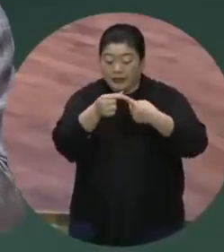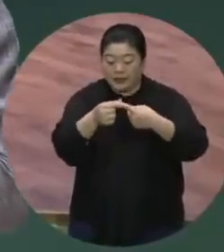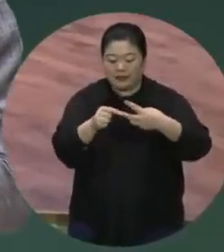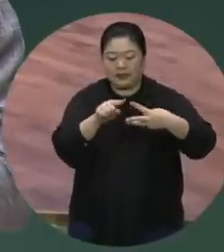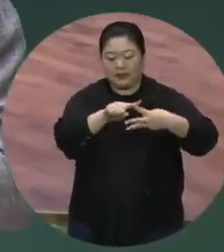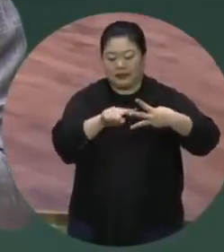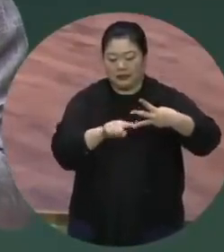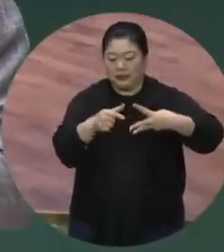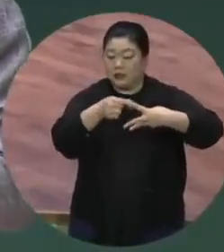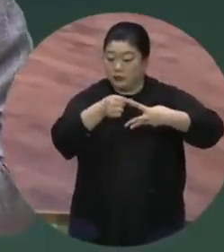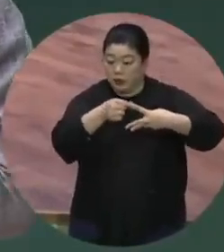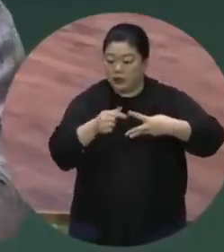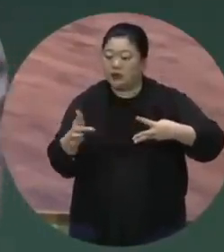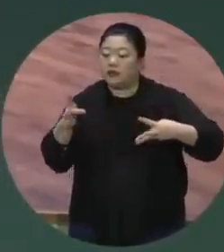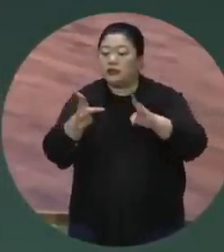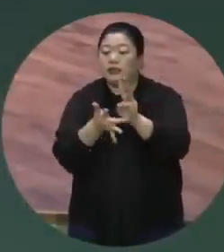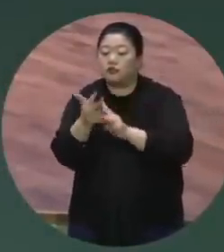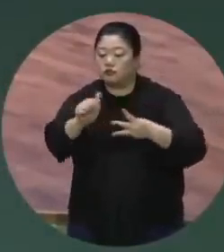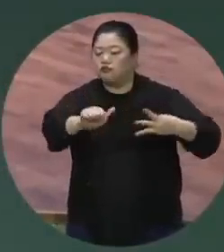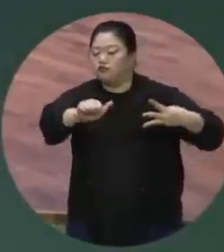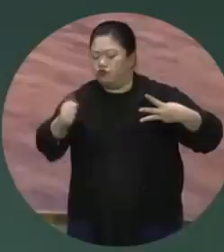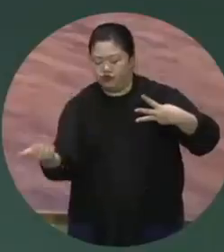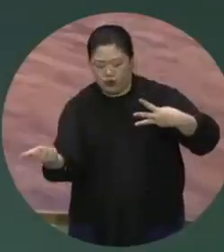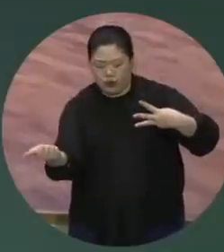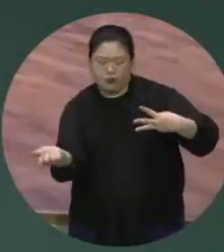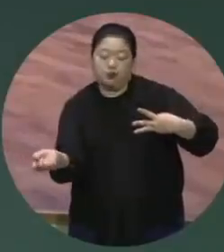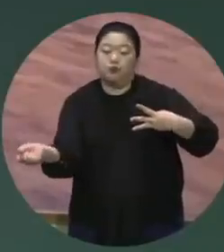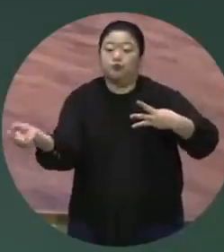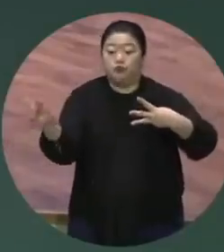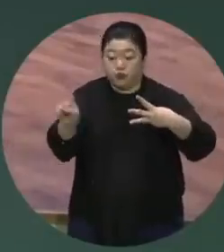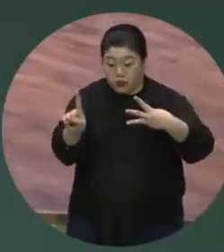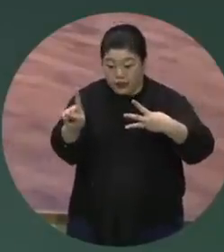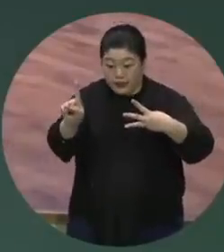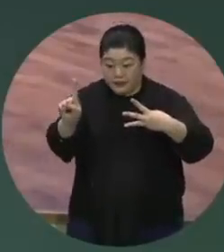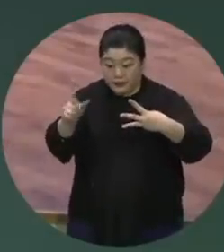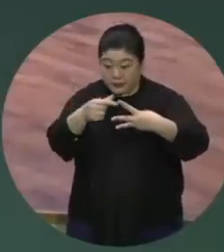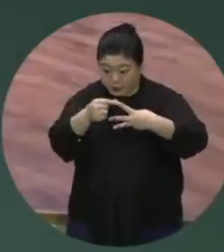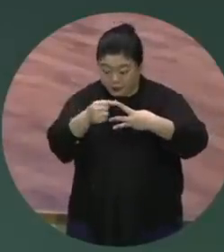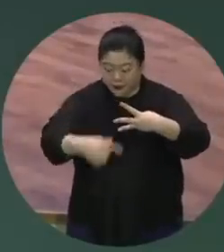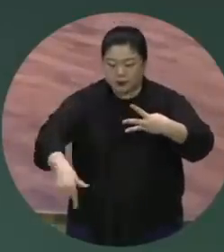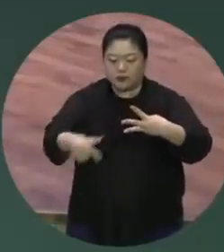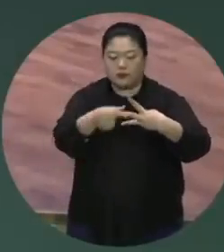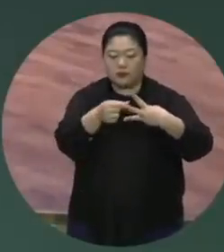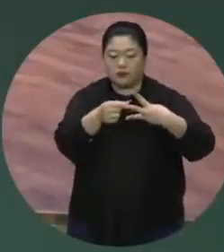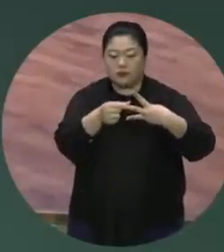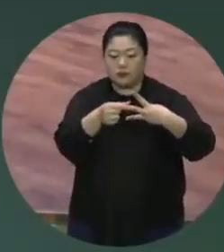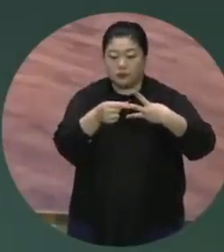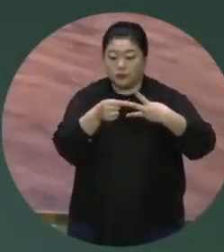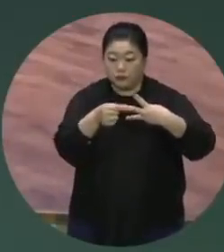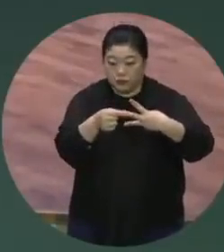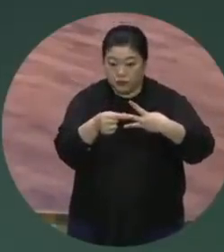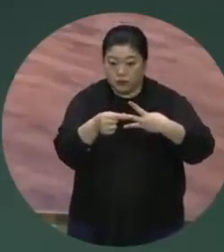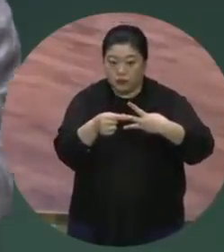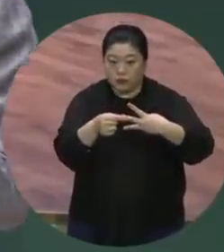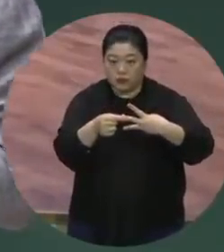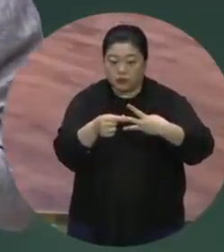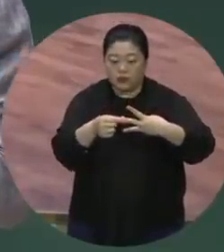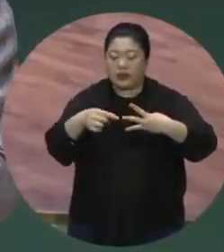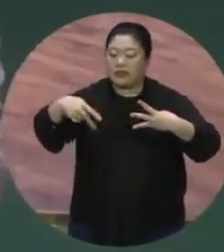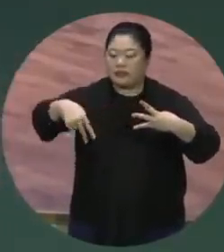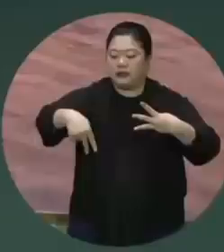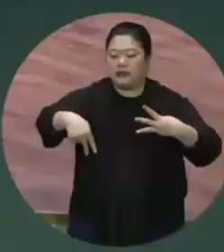가운데서 부활이죠. 자, 그리고 하늘에 올려서 뭐요? 하늘에 죽은 자가 한 분이